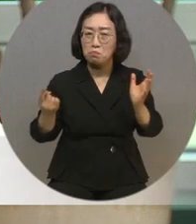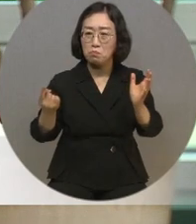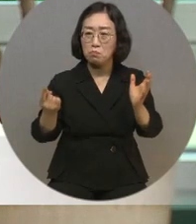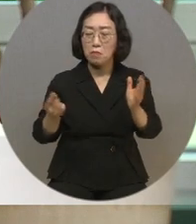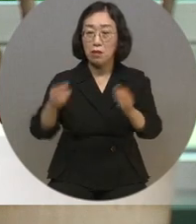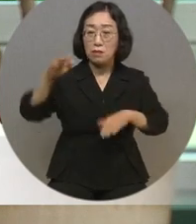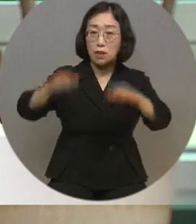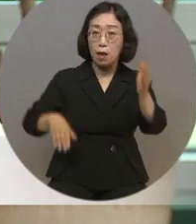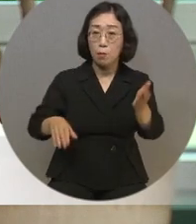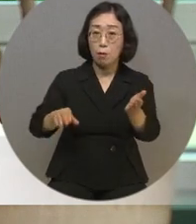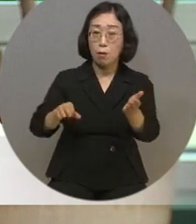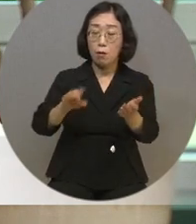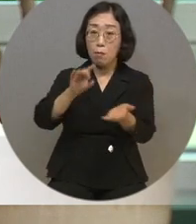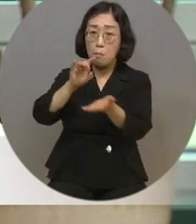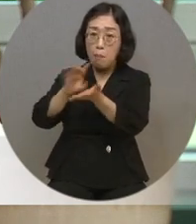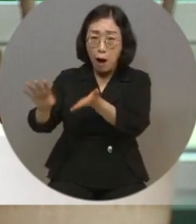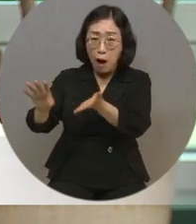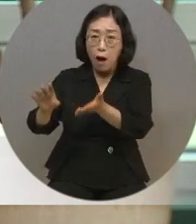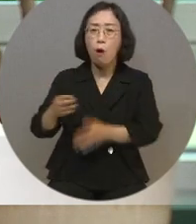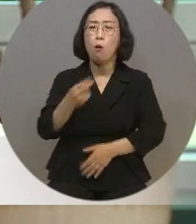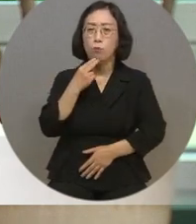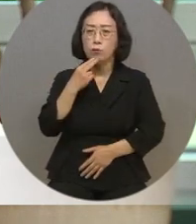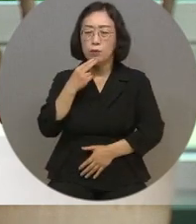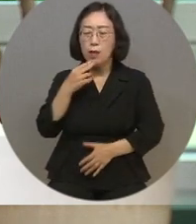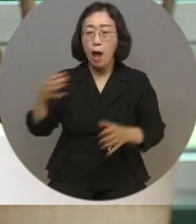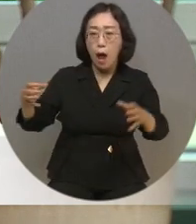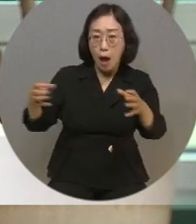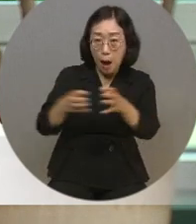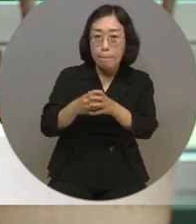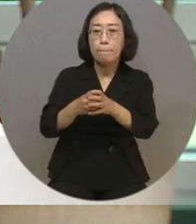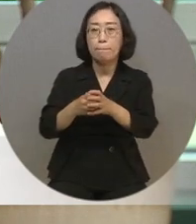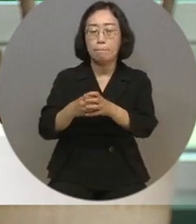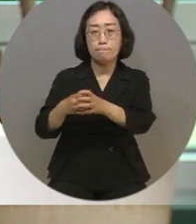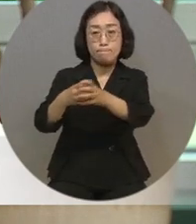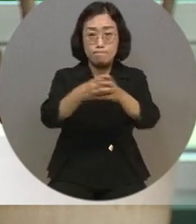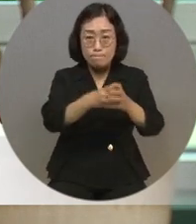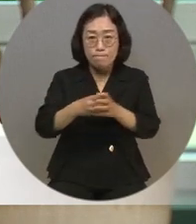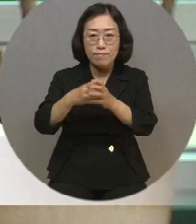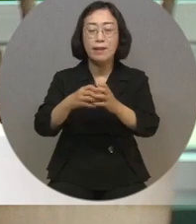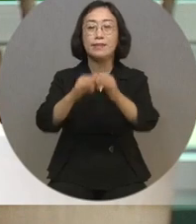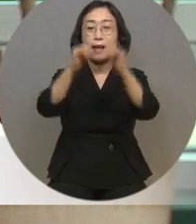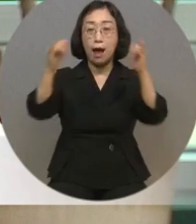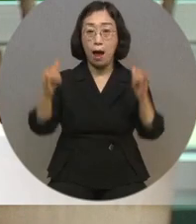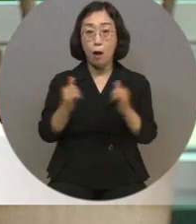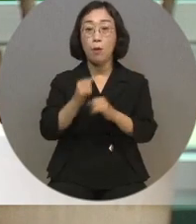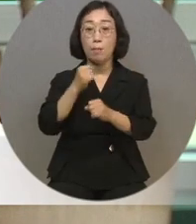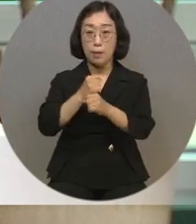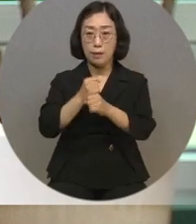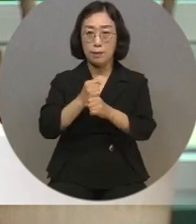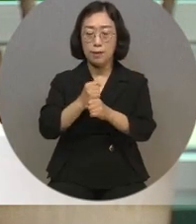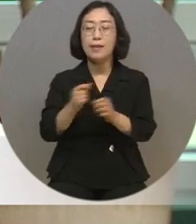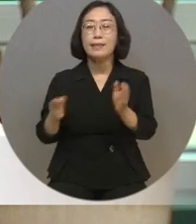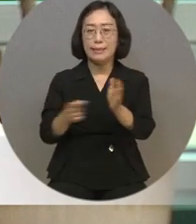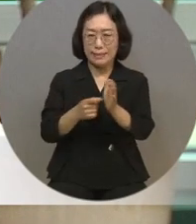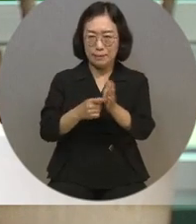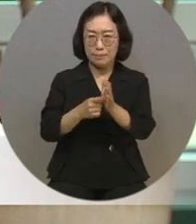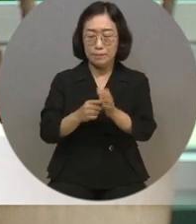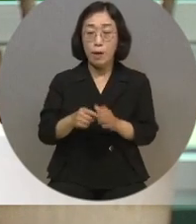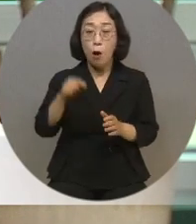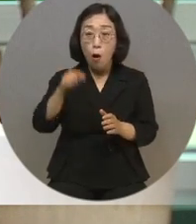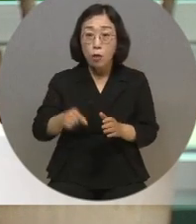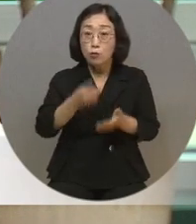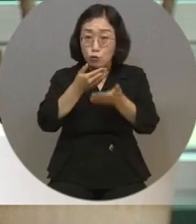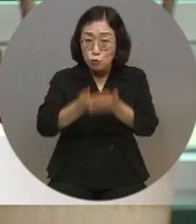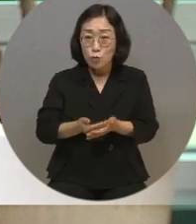않고 자립적으로 살아갈 수 있는 통합사회를 만들어가는 데 시급한 사안이라면 활동지원